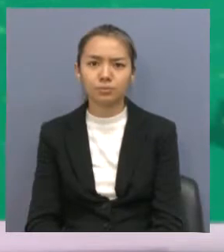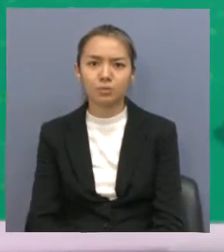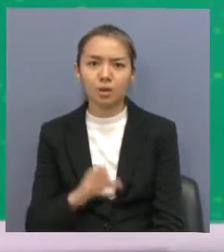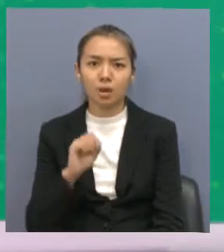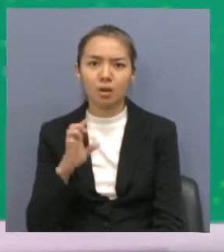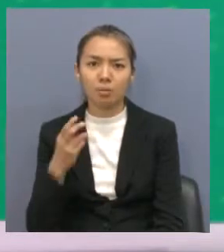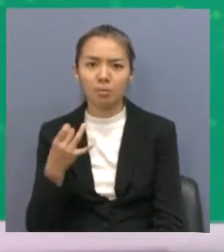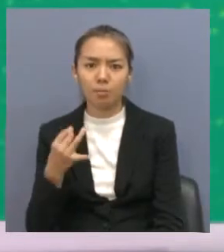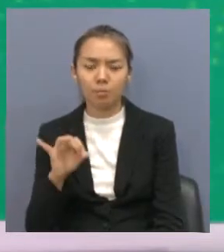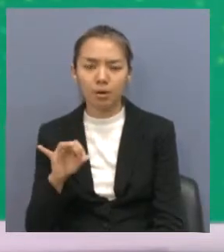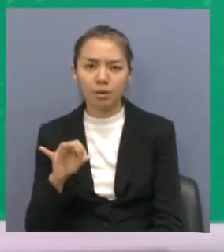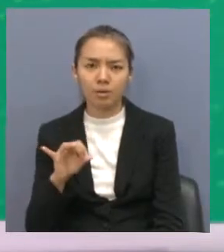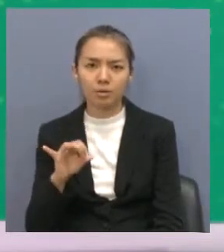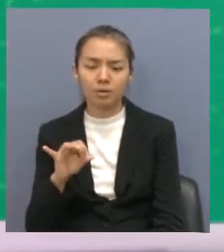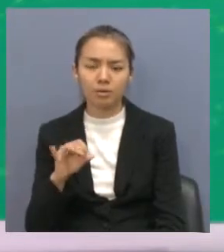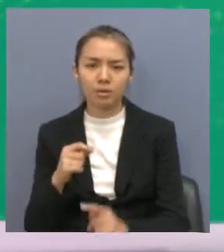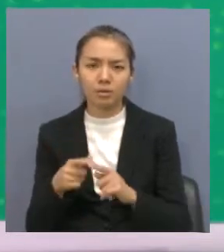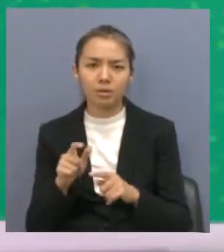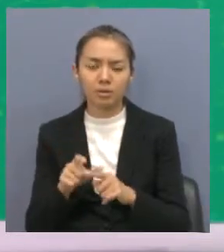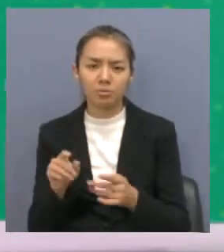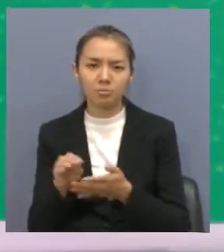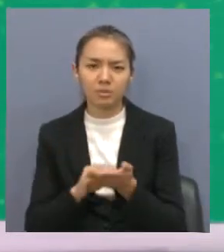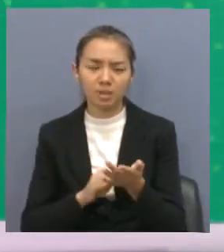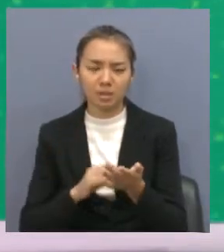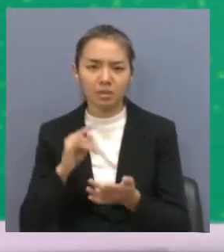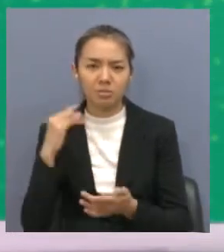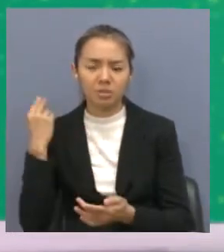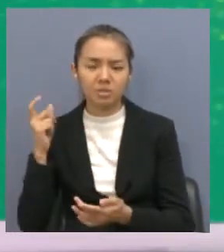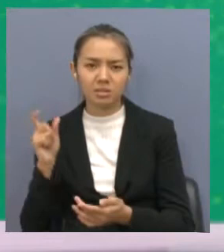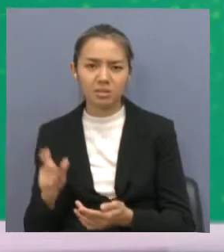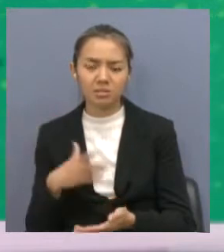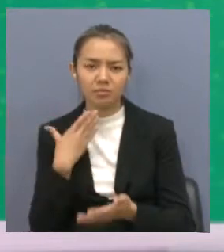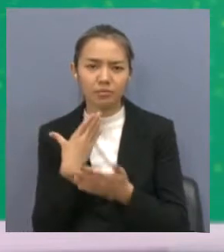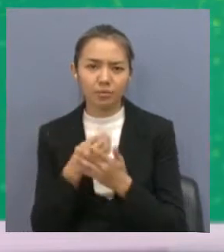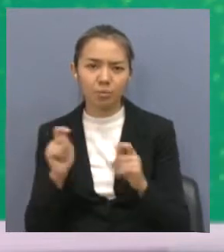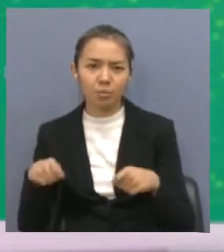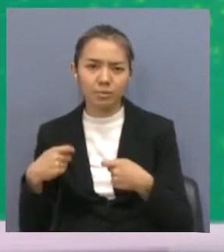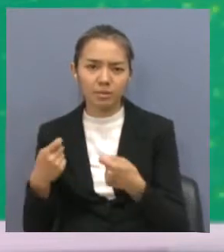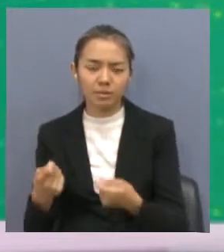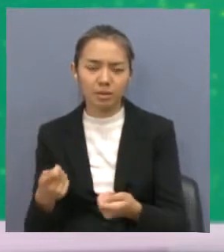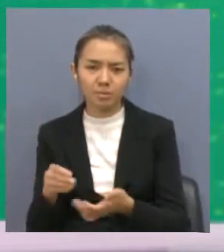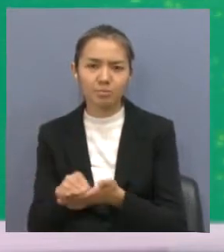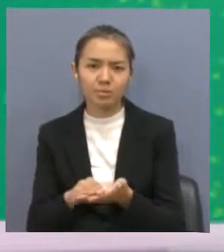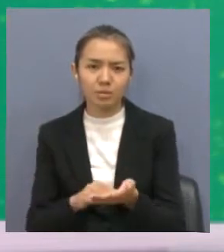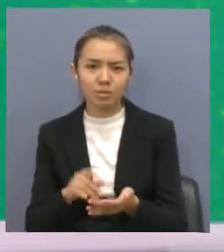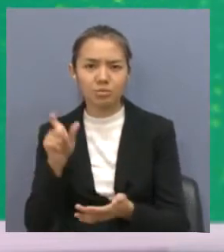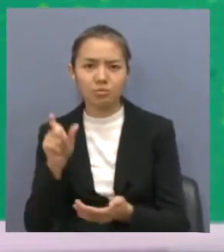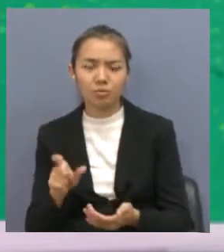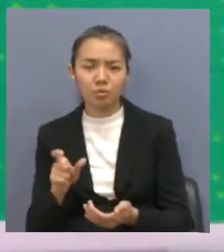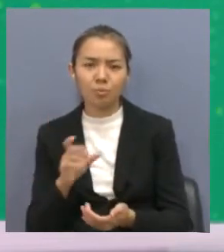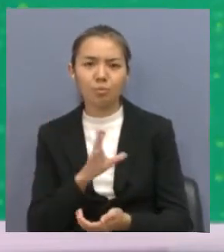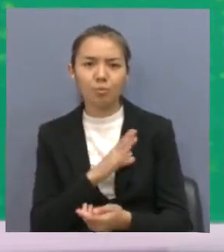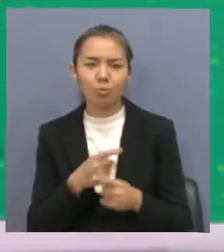Абай мұрасы ұлт тағылымының күретамыры. Мемлекет басшысы Қасым-Жомарт Тоқаев өз мақаласында ақынның адамгершілік